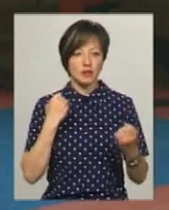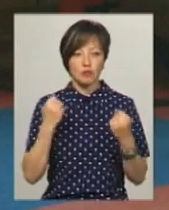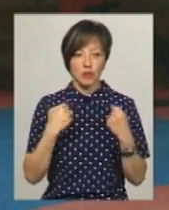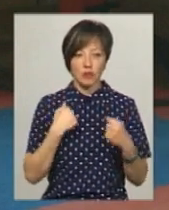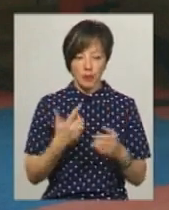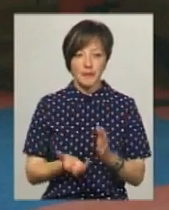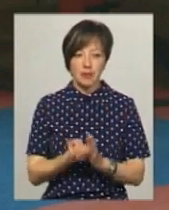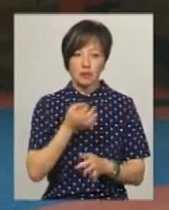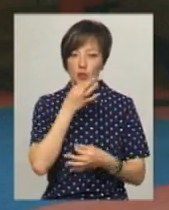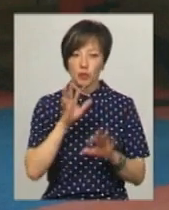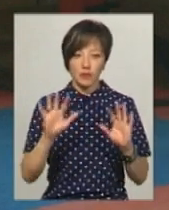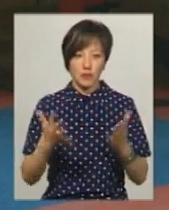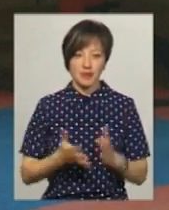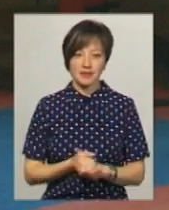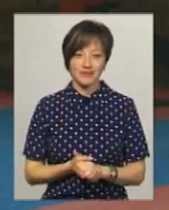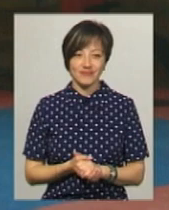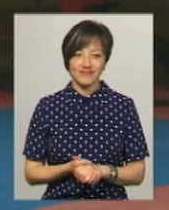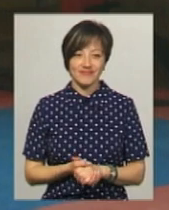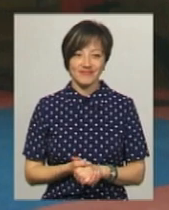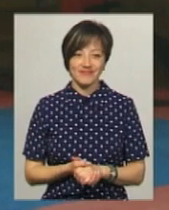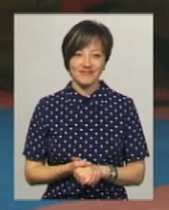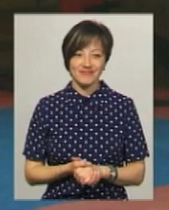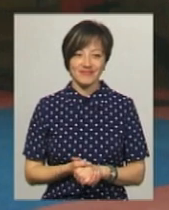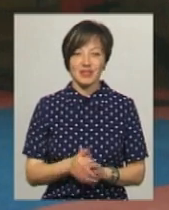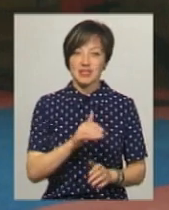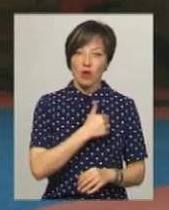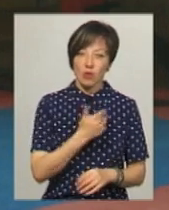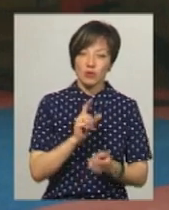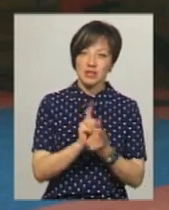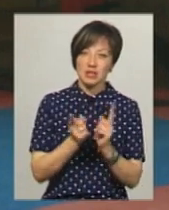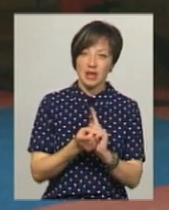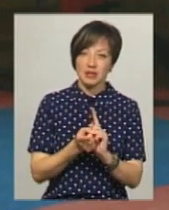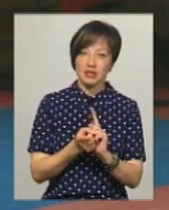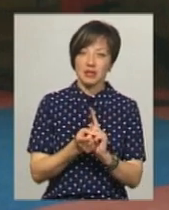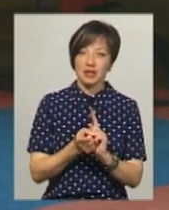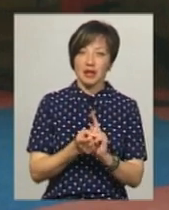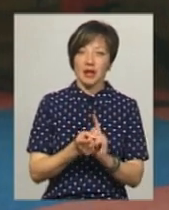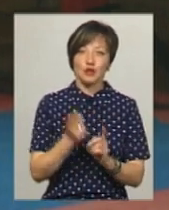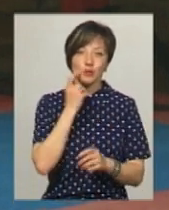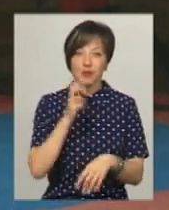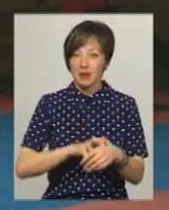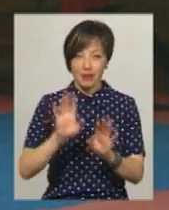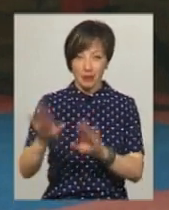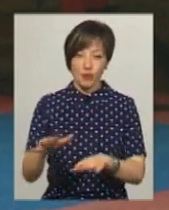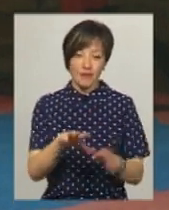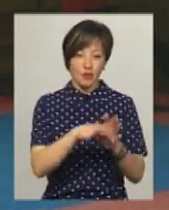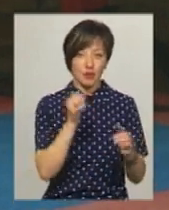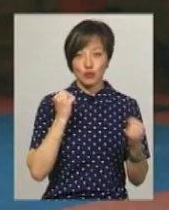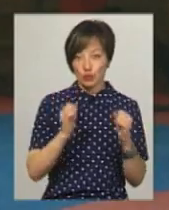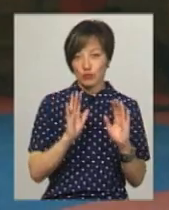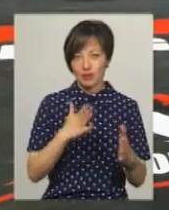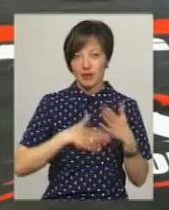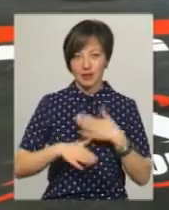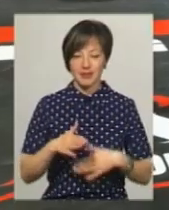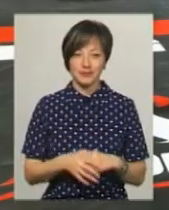то я його підтримую в будь-якому випадку. Захоче він там стати стоматологом, хай буде, якщо вибере спорт, ну буду тільки